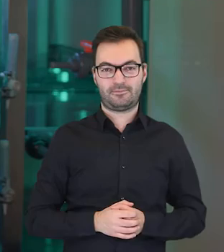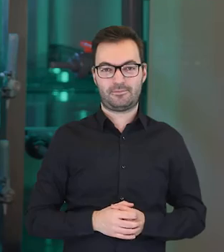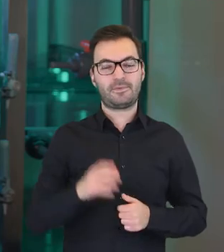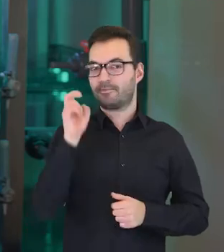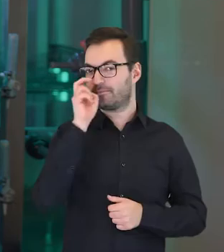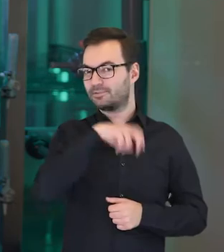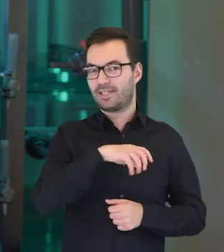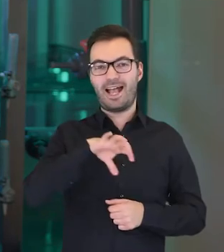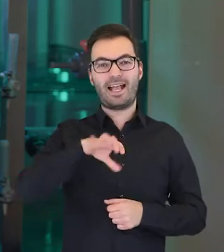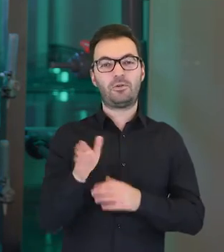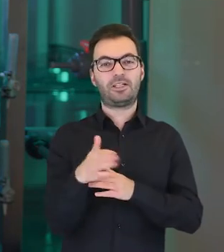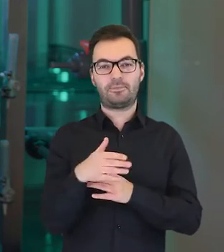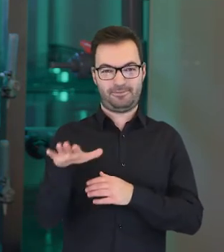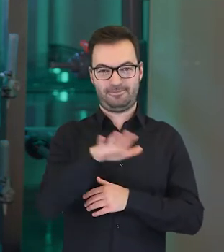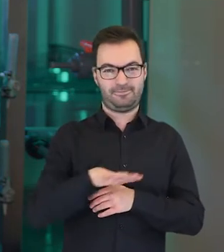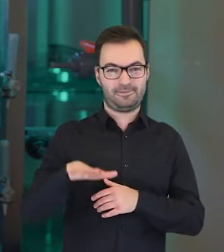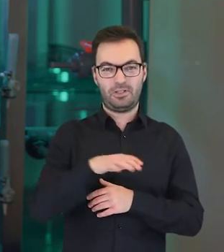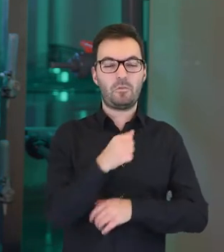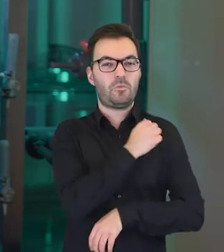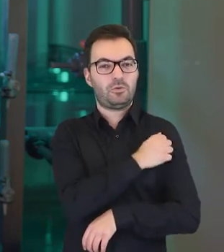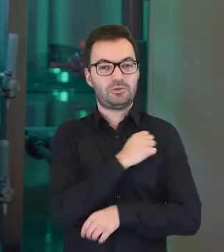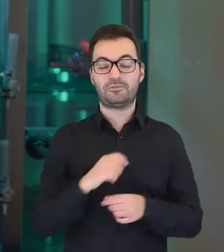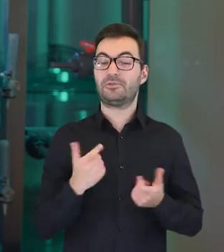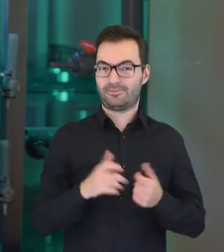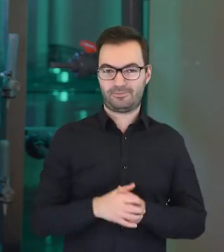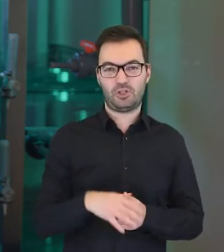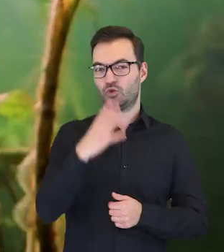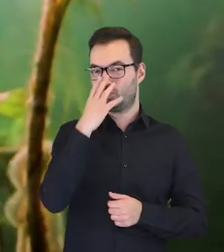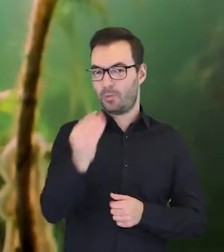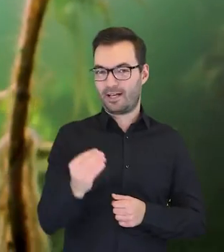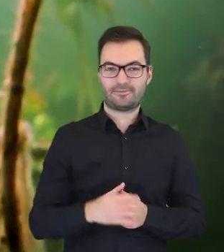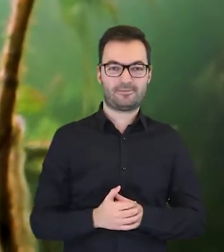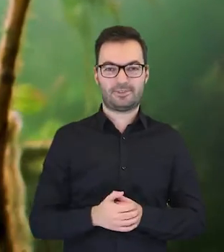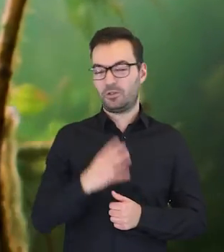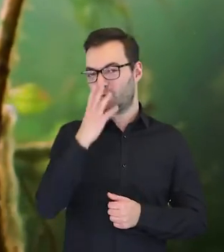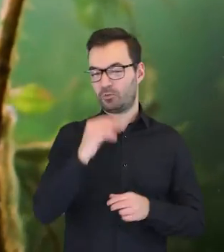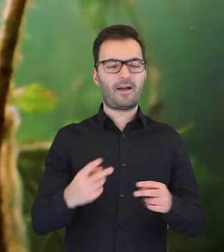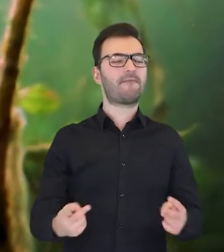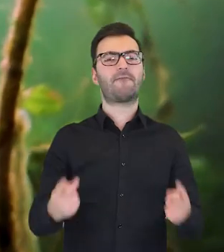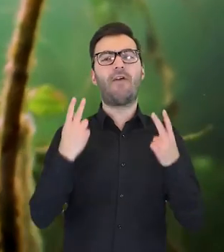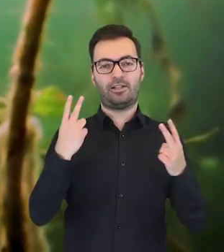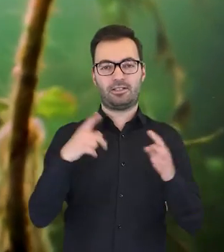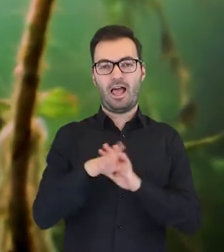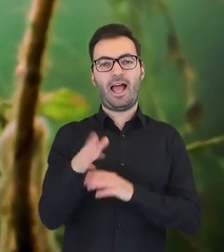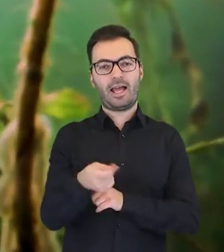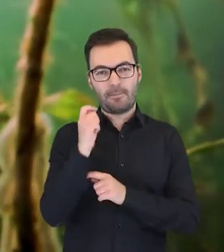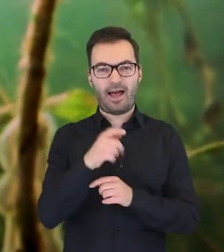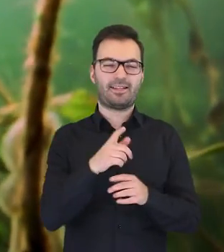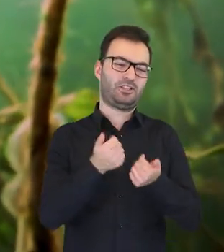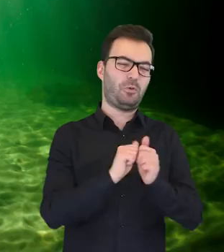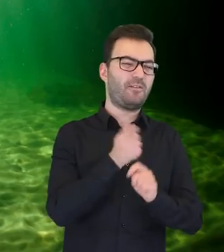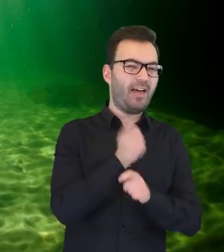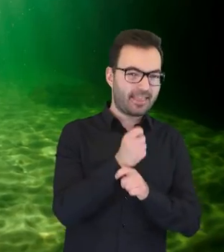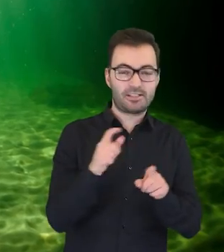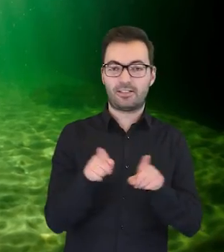Jednym z bardziej interesujących gatunków ryb występujących w Zatoce Puckiej jest szczupak. Ryba, która jest bardzo ważna zarówno dla rybaków, jak i